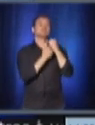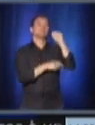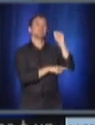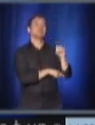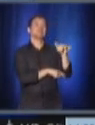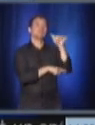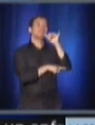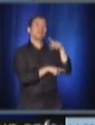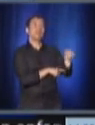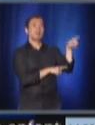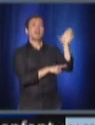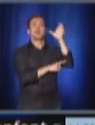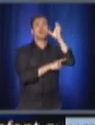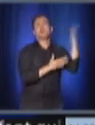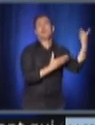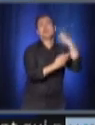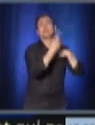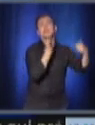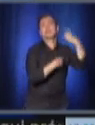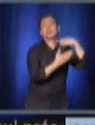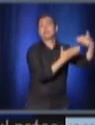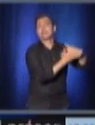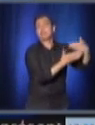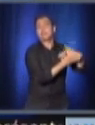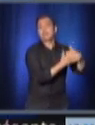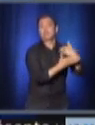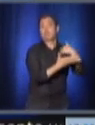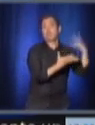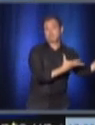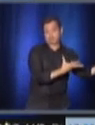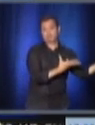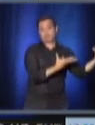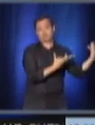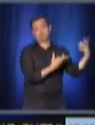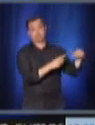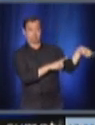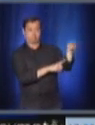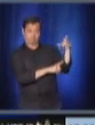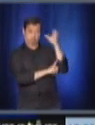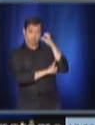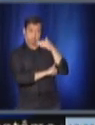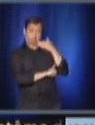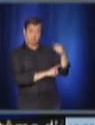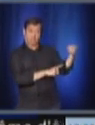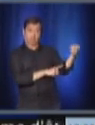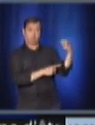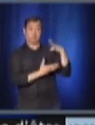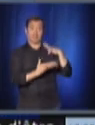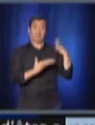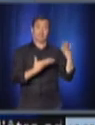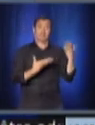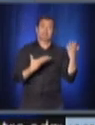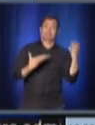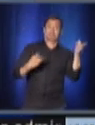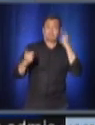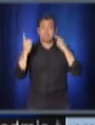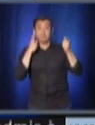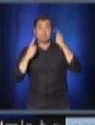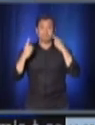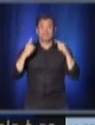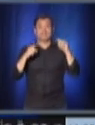veux les entendre parce que ce que je comprends, c'est qu'il y a très peu de délinquants, mais malheureusement, c'est ces cas-là qu'on a entendus. Alors